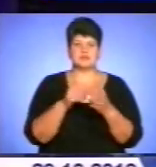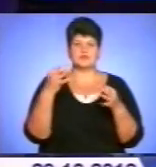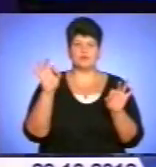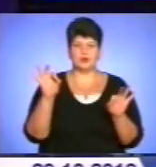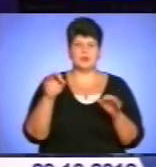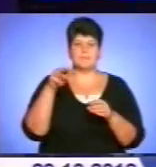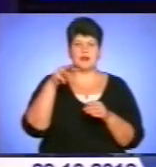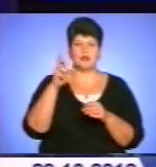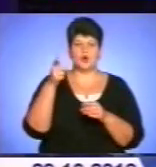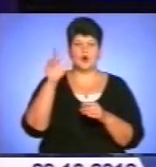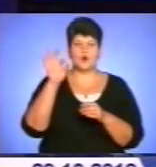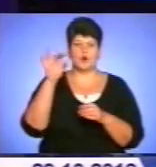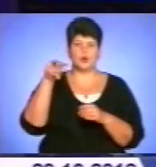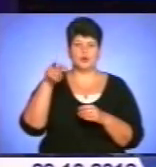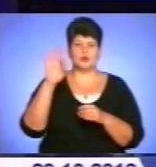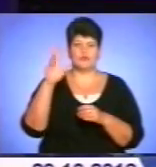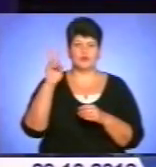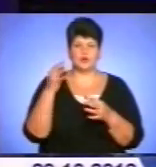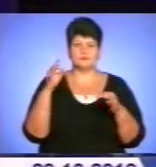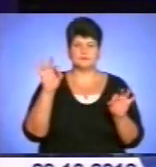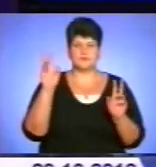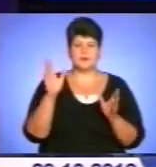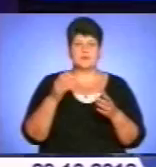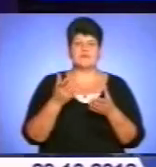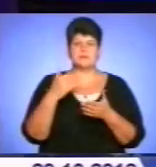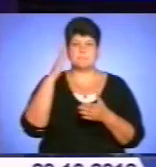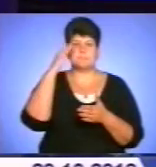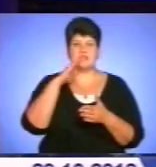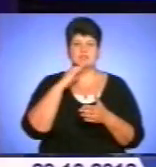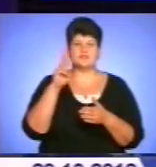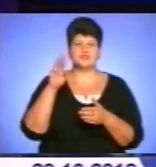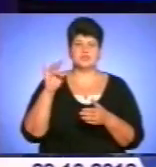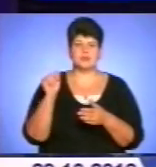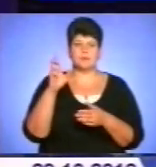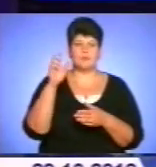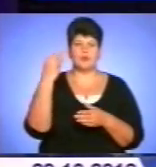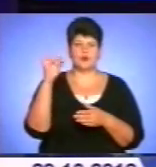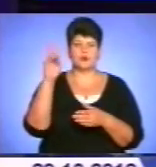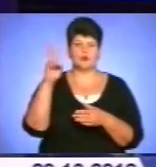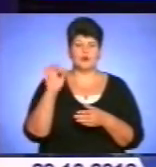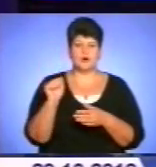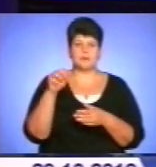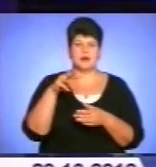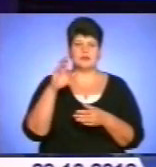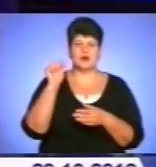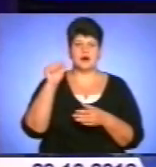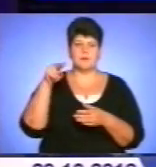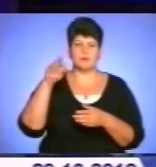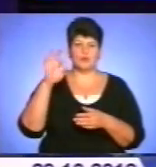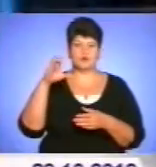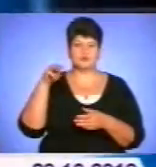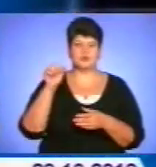Михайло Головко. А від політичної партії «Всеукраїнське об'єднання Батьківщина» – Володимир Бойко, Михайло Апостол та Іван Стойко.